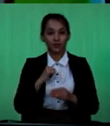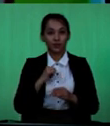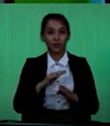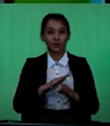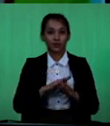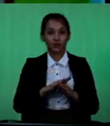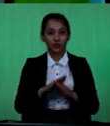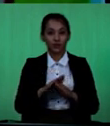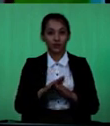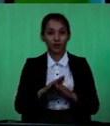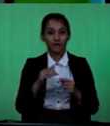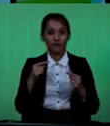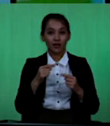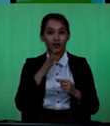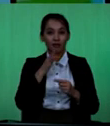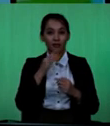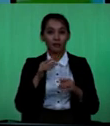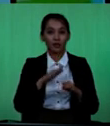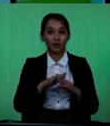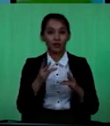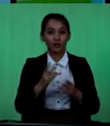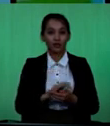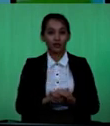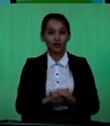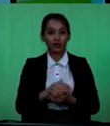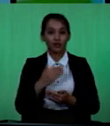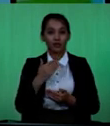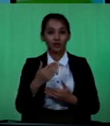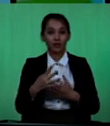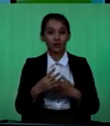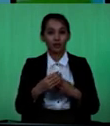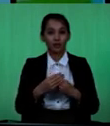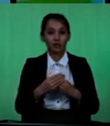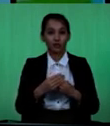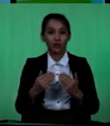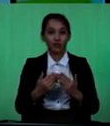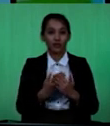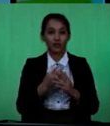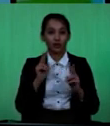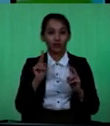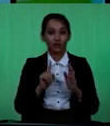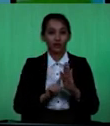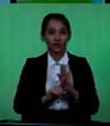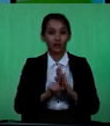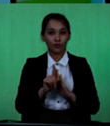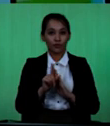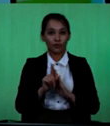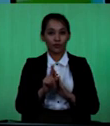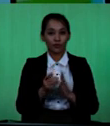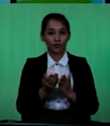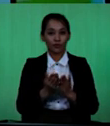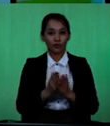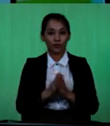doimo o'z vaqtida bajaring. Ana endi sizlar bilan yangi mavzuni boshlasak.